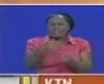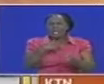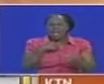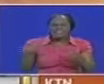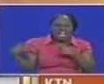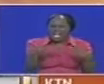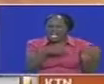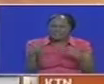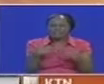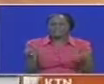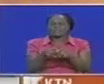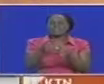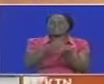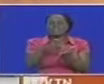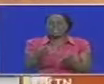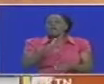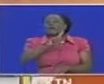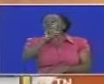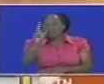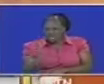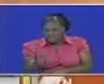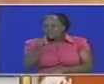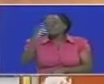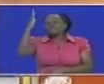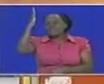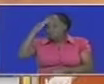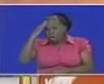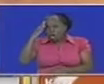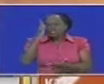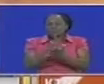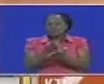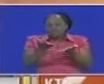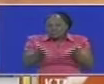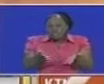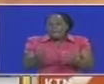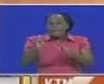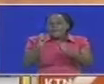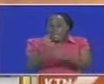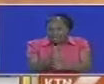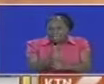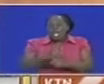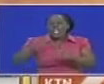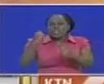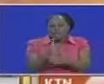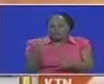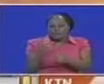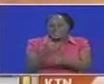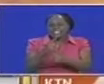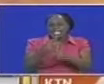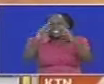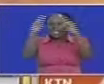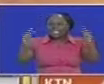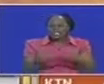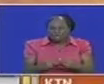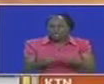ambapo swali linalokuuliza ni kwamba je, una ufahamu kuwa hii leo tarehe 11 mwezi wa Novemba ni siku ya kimataifa ya ukombozi